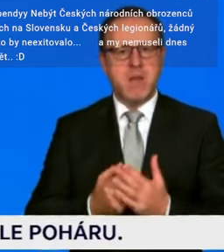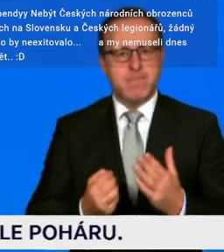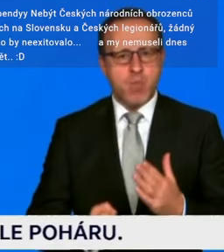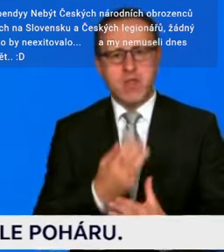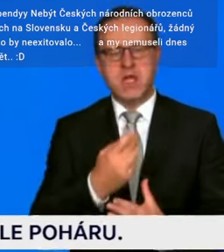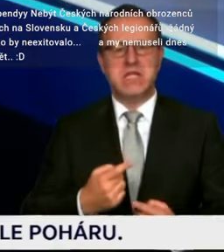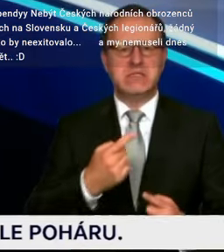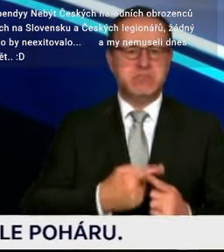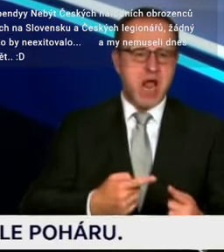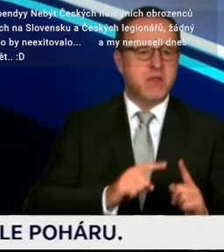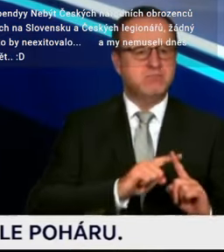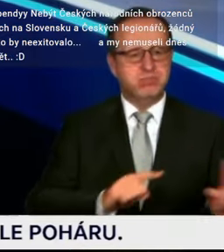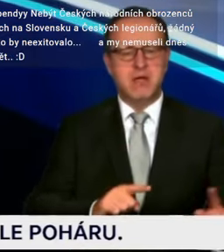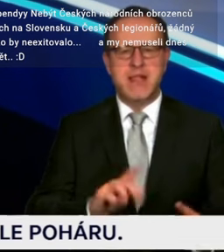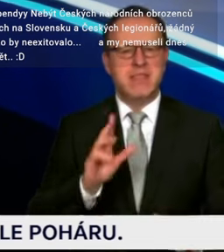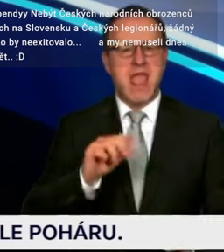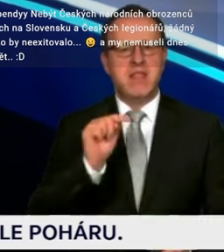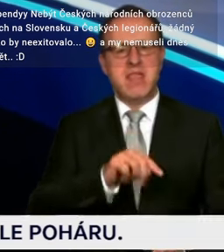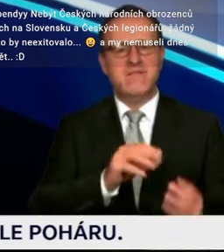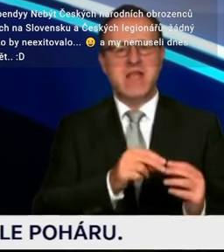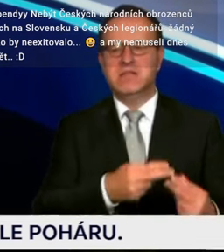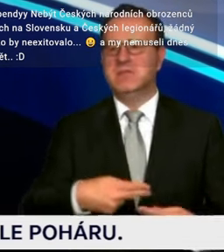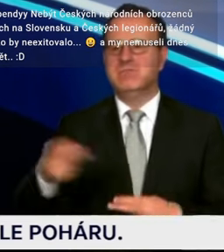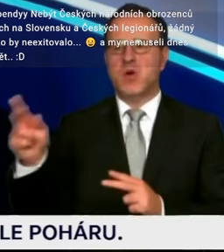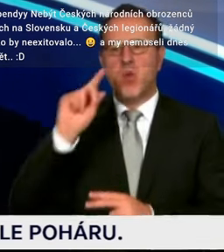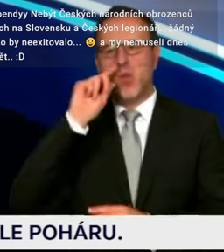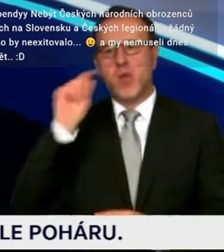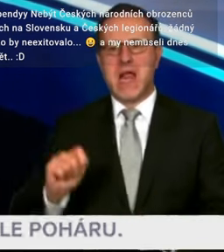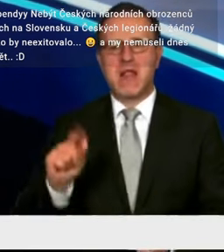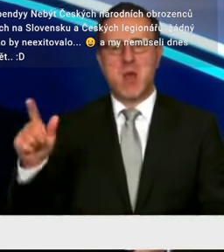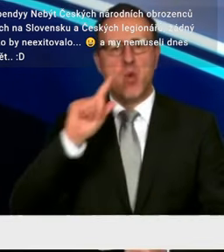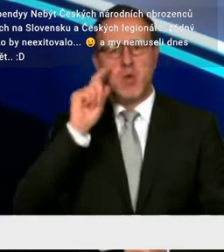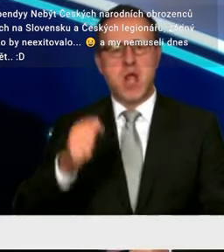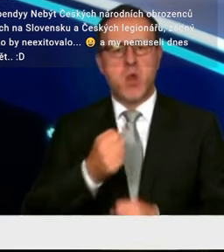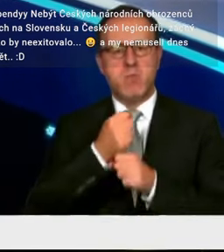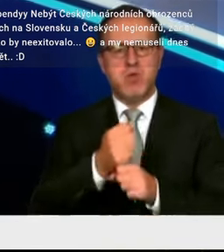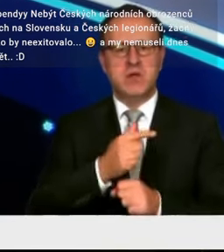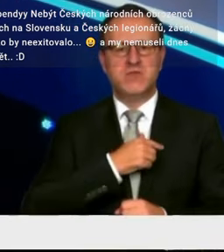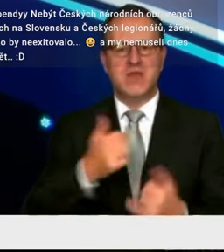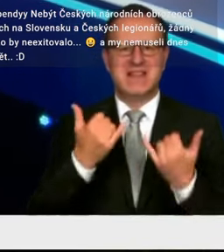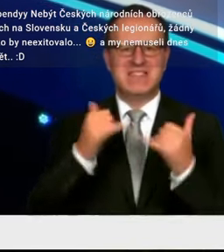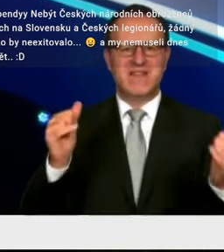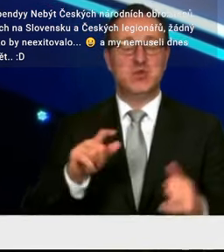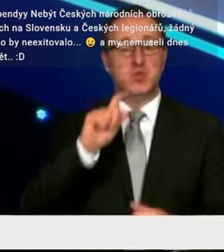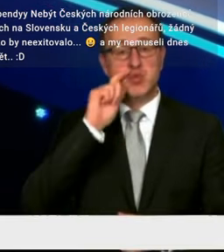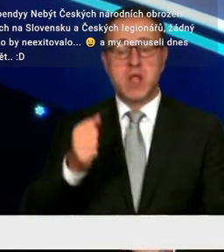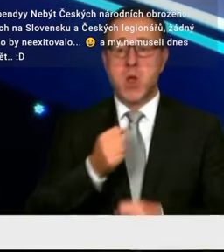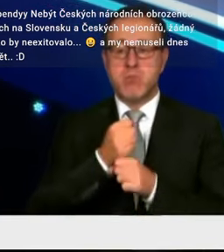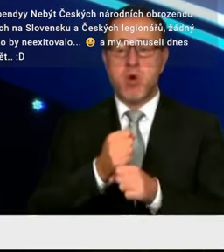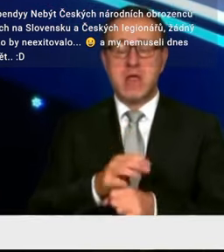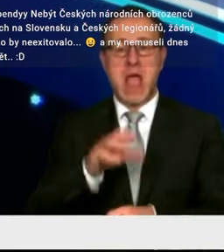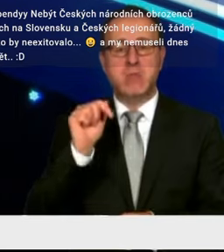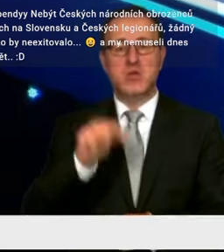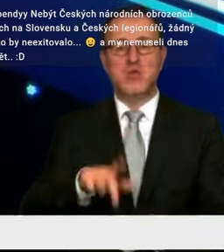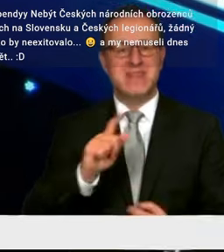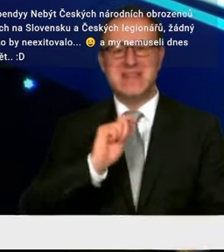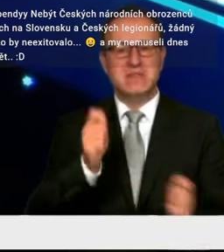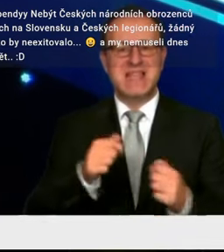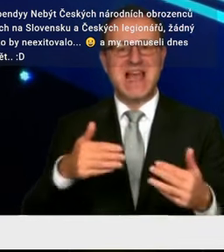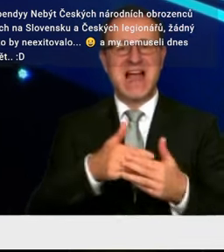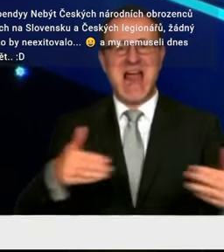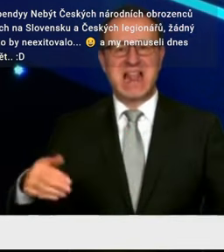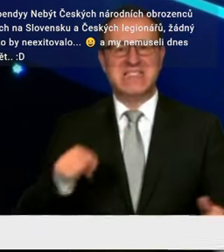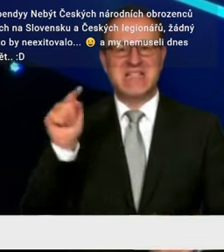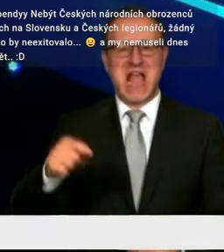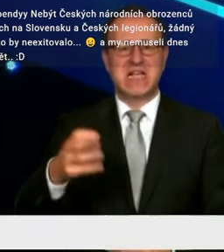darované Ukrajine lebo Ukrajina bojuje za svoju nezávislosť ale Ukrajina bojuje aj za to aby sa tu nemenili hranice takýmto spôsobom